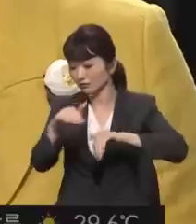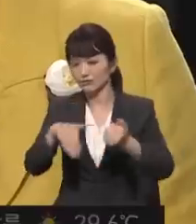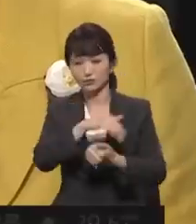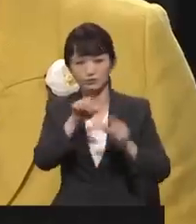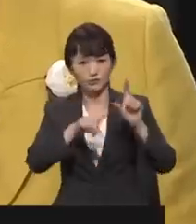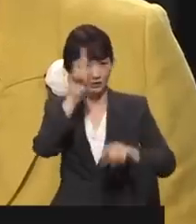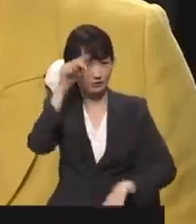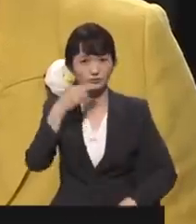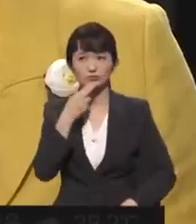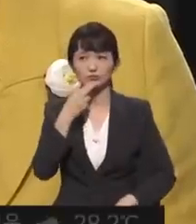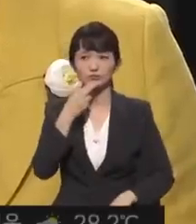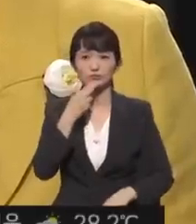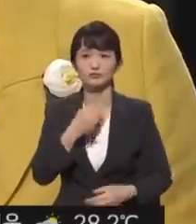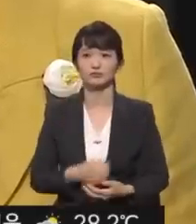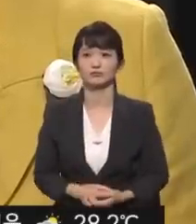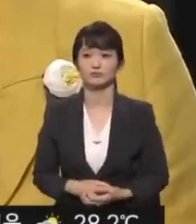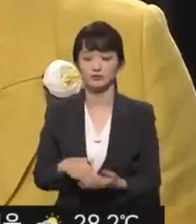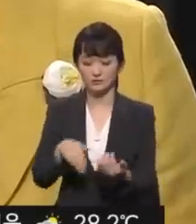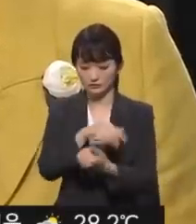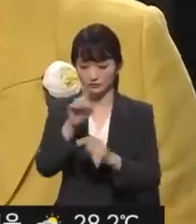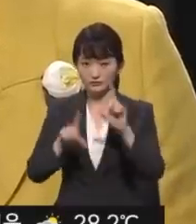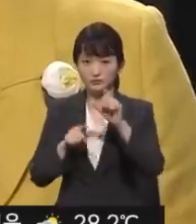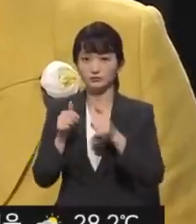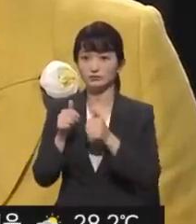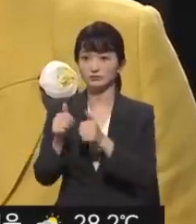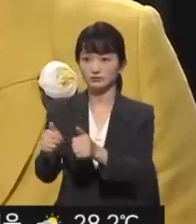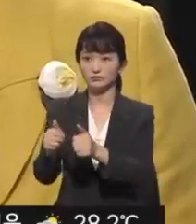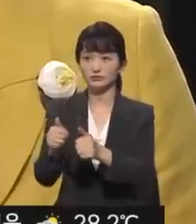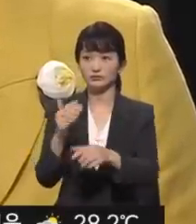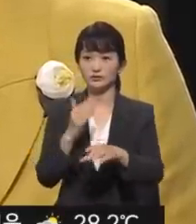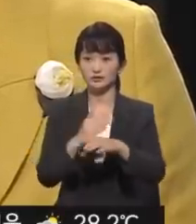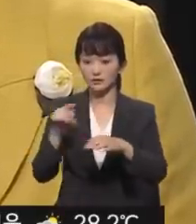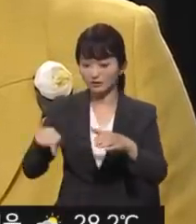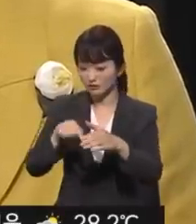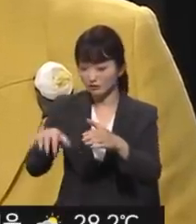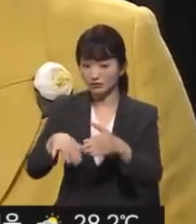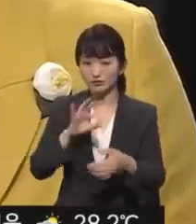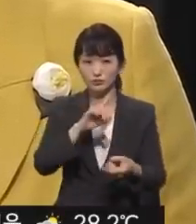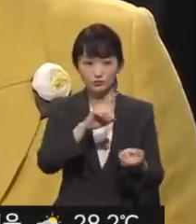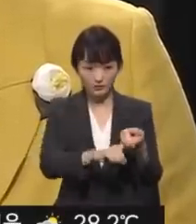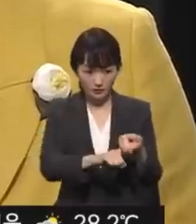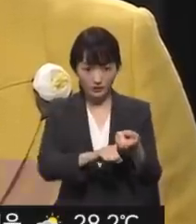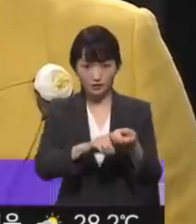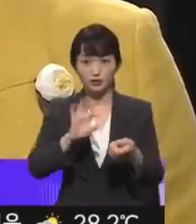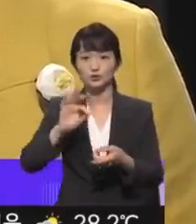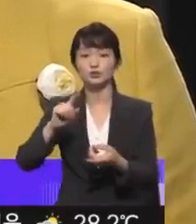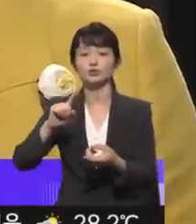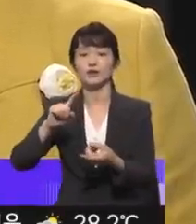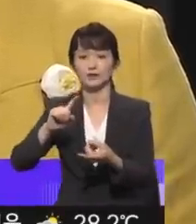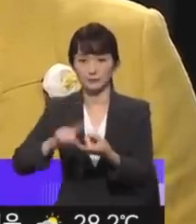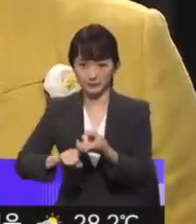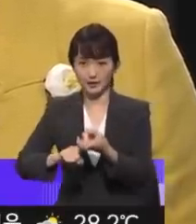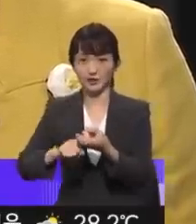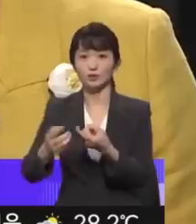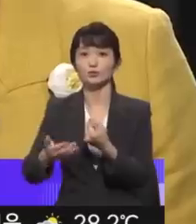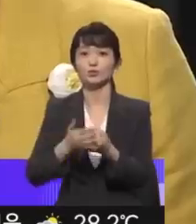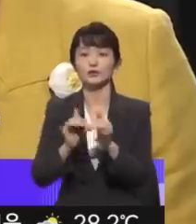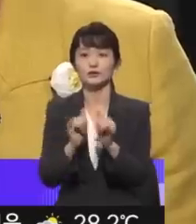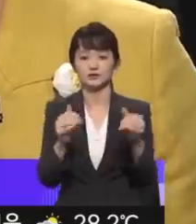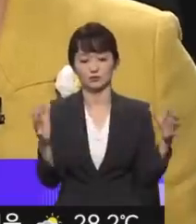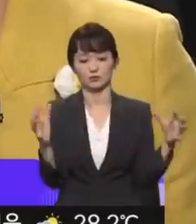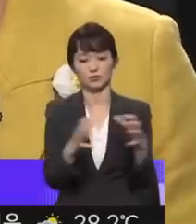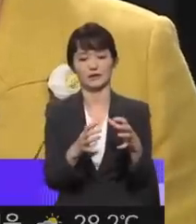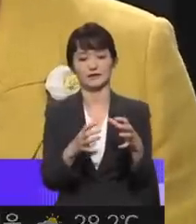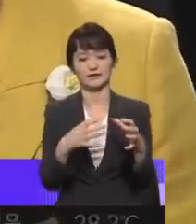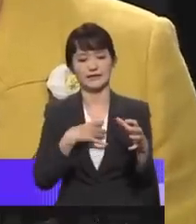하나도 없기 때문에 상황에 따라서 어떤 당내에서 이름과 u 넥과 니 라인 여권 호소 윈드 를 중심으로 해서 일부러 비장